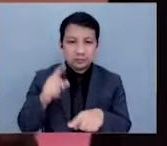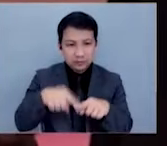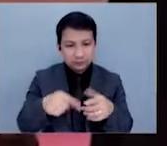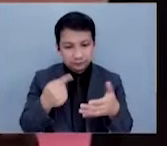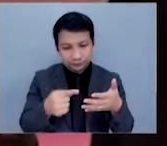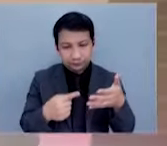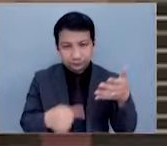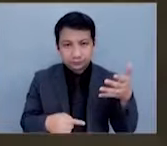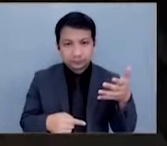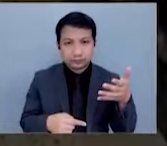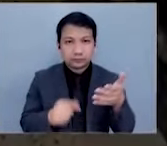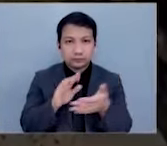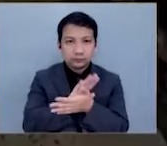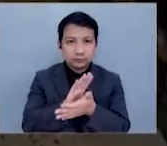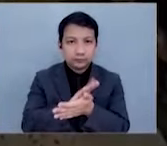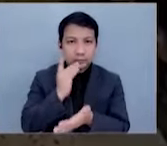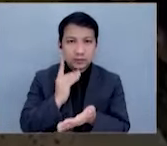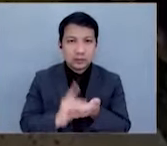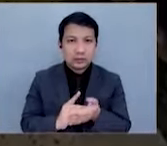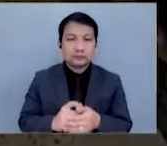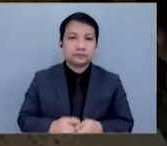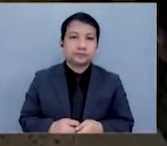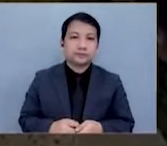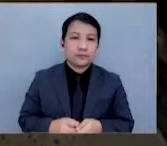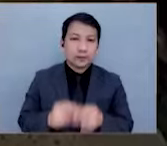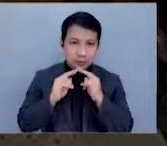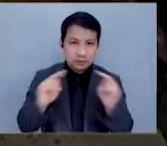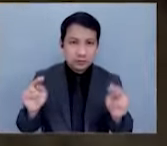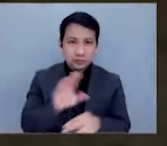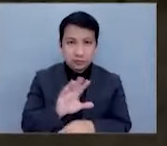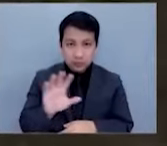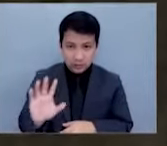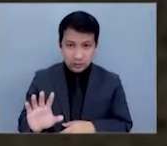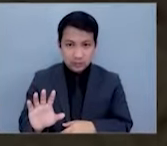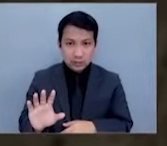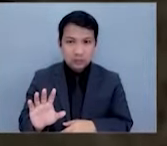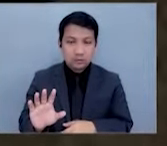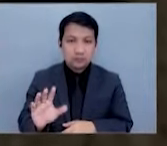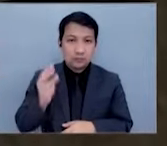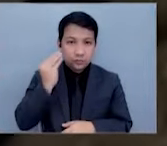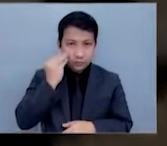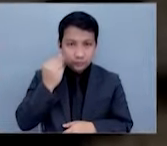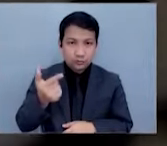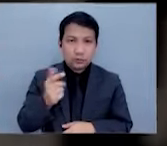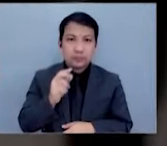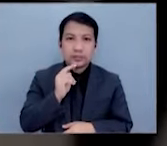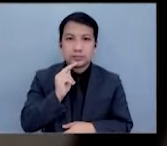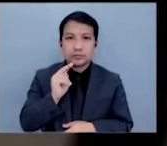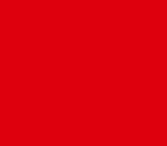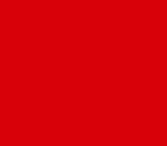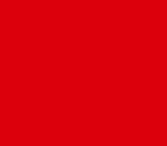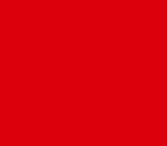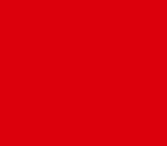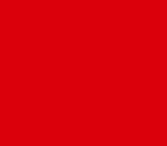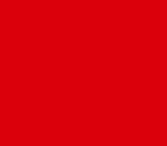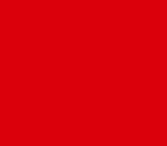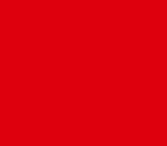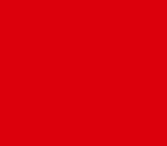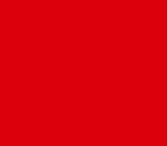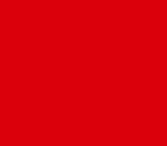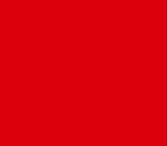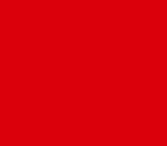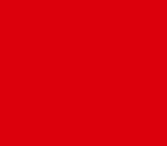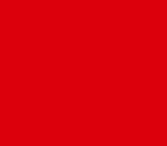mga papeles nagbabalita mula sa frontline Mon galv mga